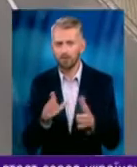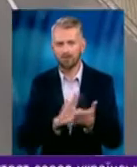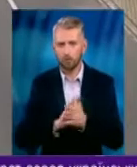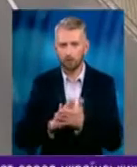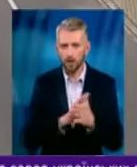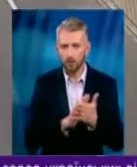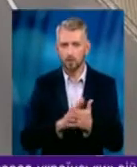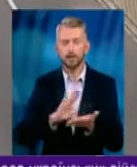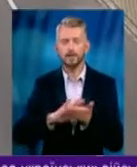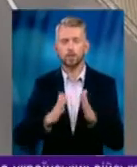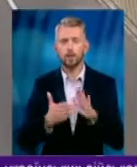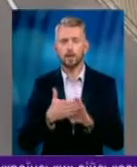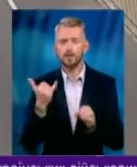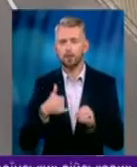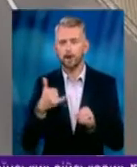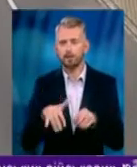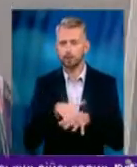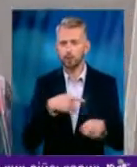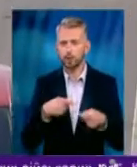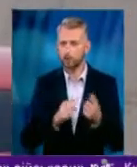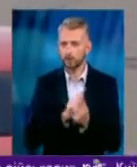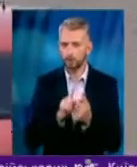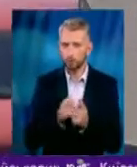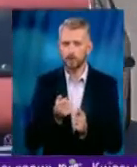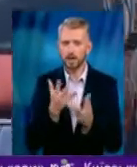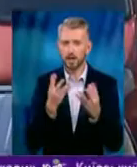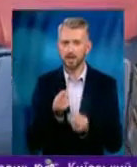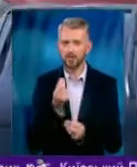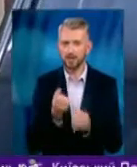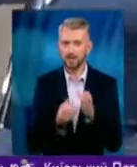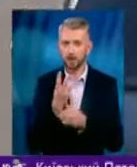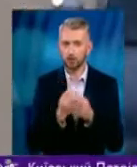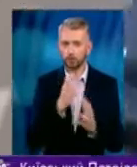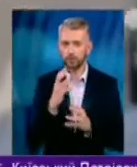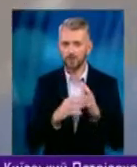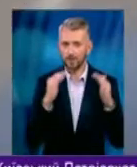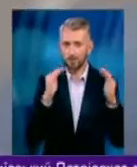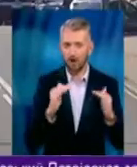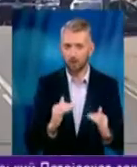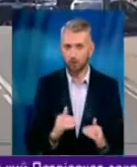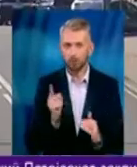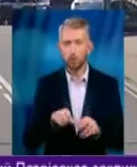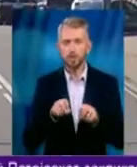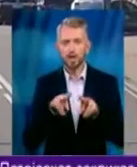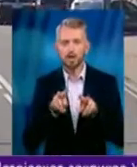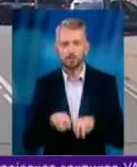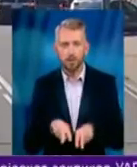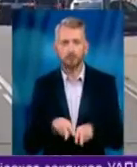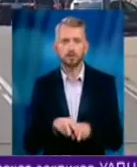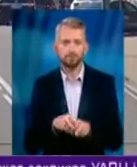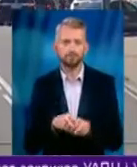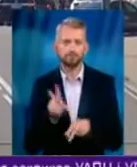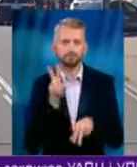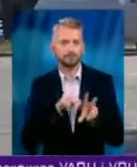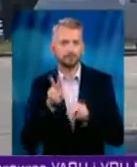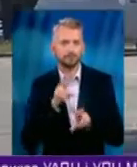домовляються. Ситуація на паливному ринку змінюється. Кілька днів ціни на нафту у світі падають. Тож експерти вселяють надію,